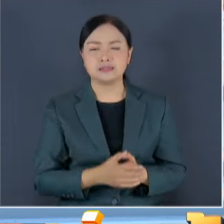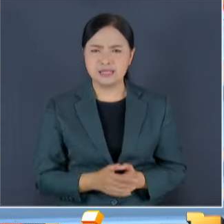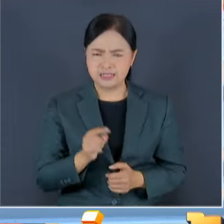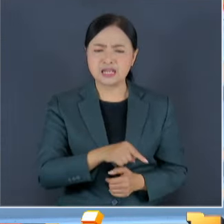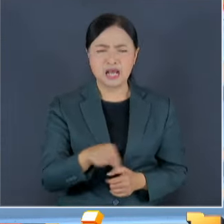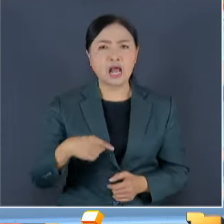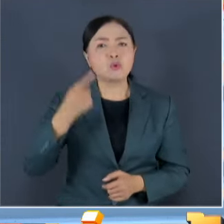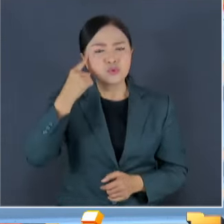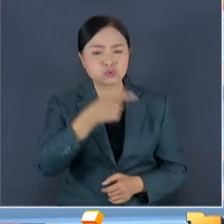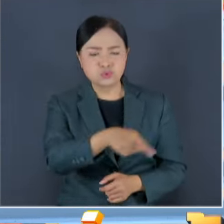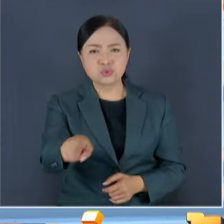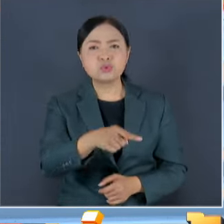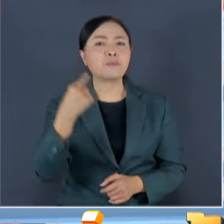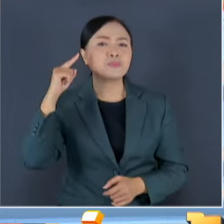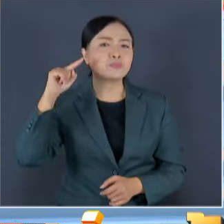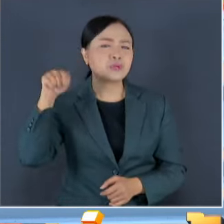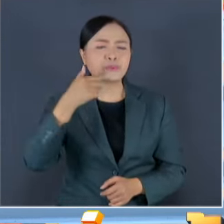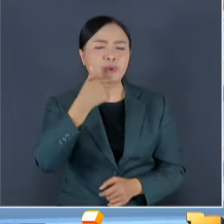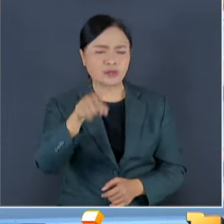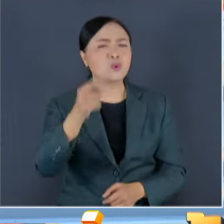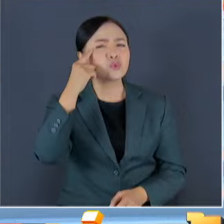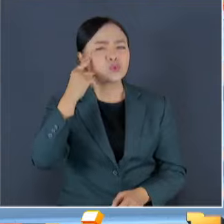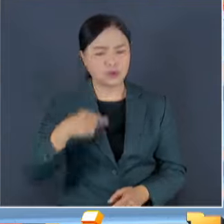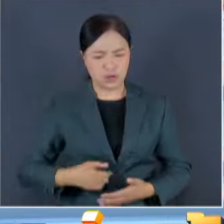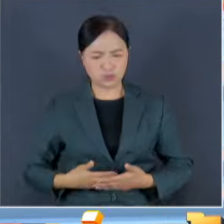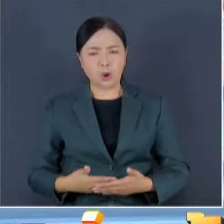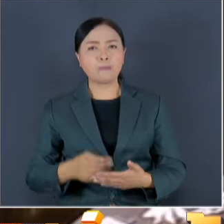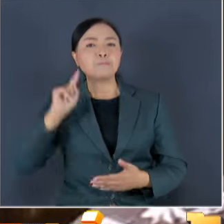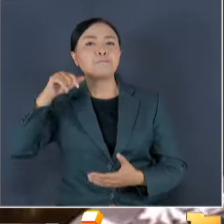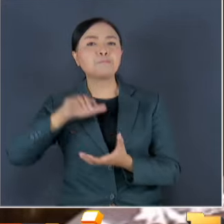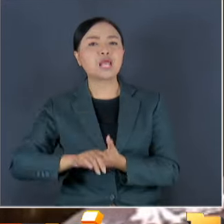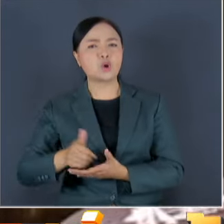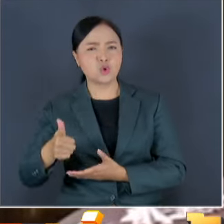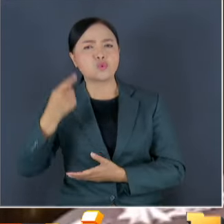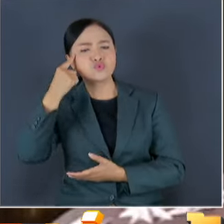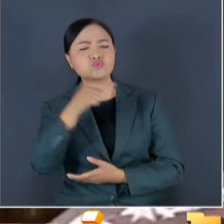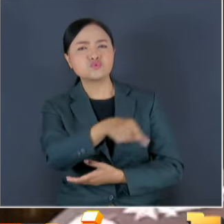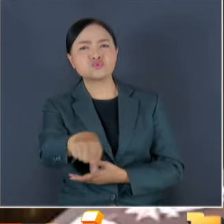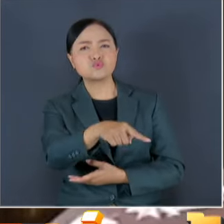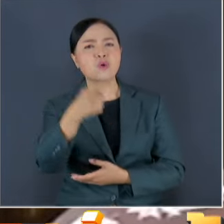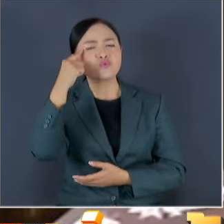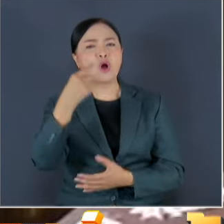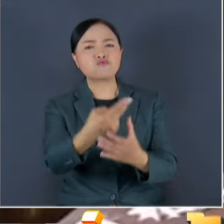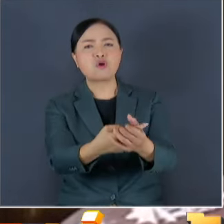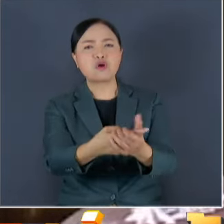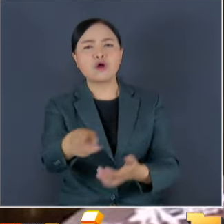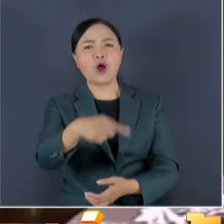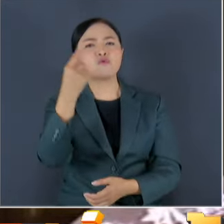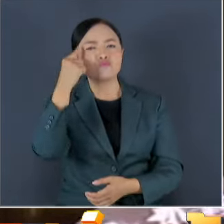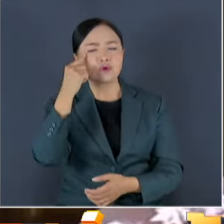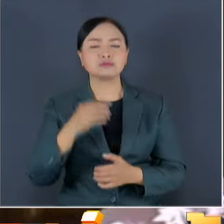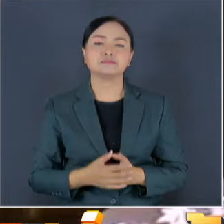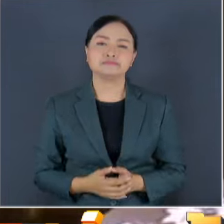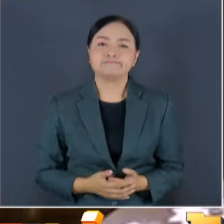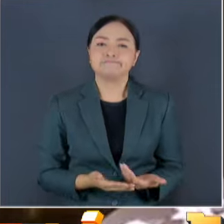านเจี๊ยบทางที่ฉันตั้งท้องอยู่ฮะเอาละครับแต่ว่าก่อนอื่นเราเอาที่คดีก่อนนะฮะพันตำรวจเอกประสบโชคเอี่ยมพินิจครับผู้กำกับการสน.ห้วยขว